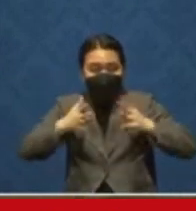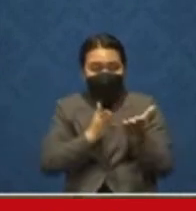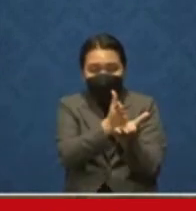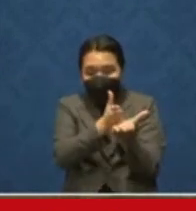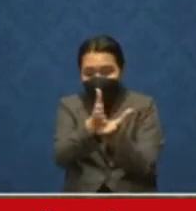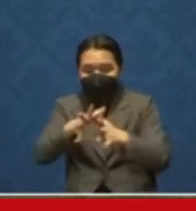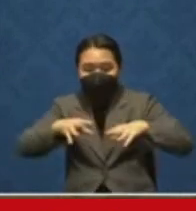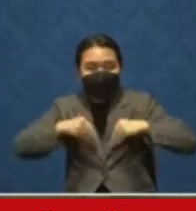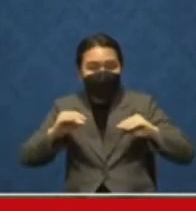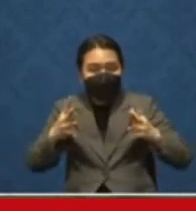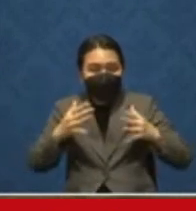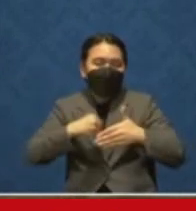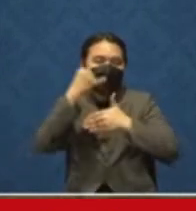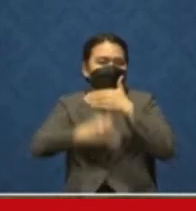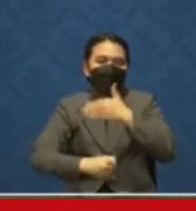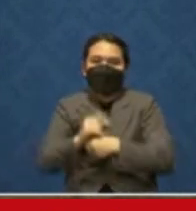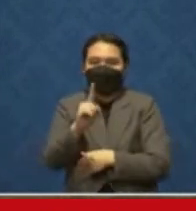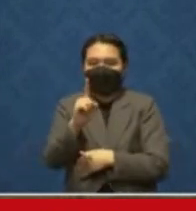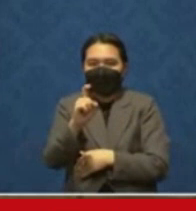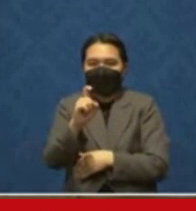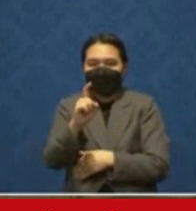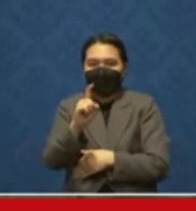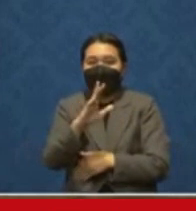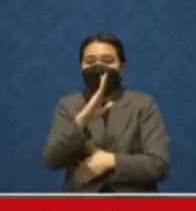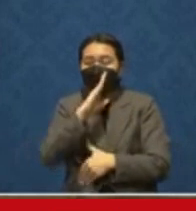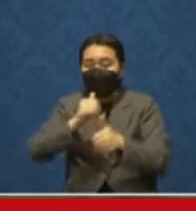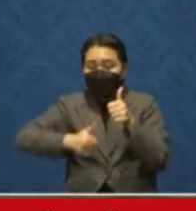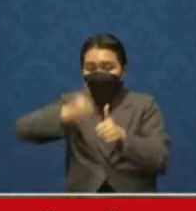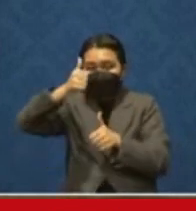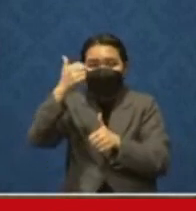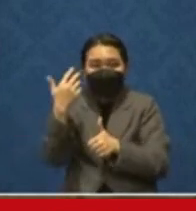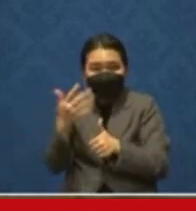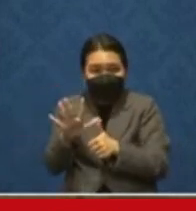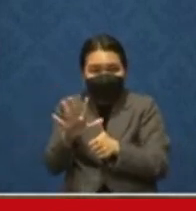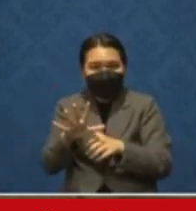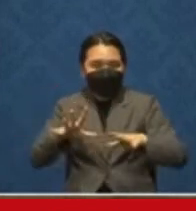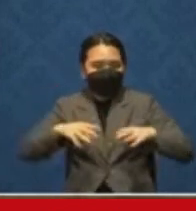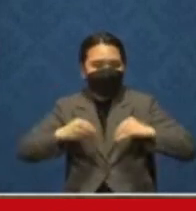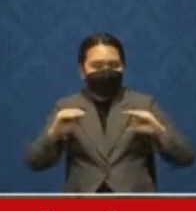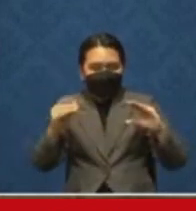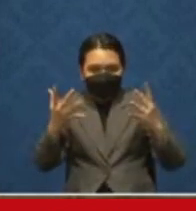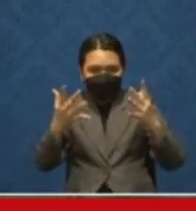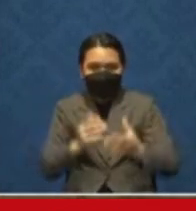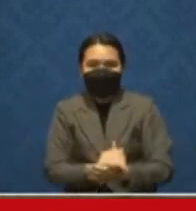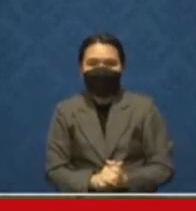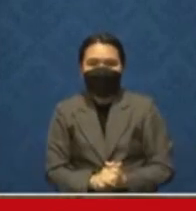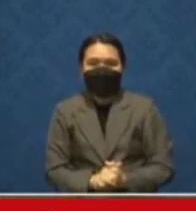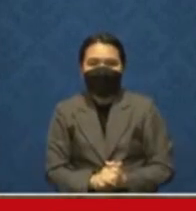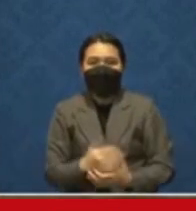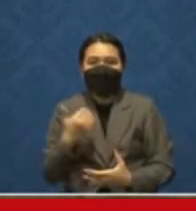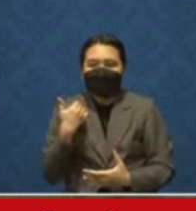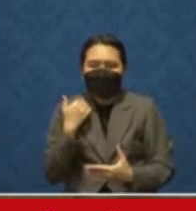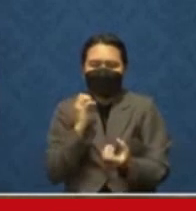ก็เพราะอย่างนี้มันถึงไม่จบแต่ถ้ารัฐธรรมนูญทั้งกฎหมายประเทศไม่ได้รับการยอมรับจากทุกฝ่าย